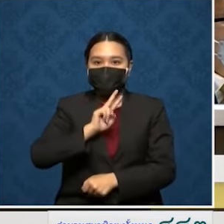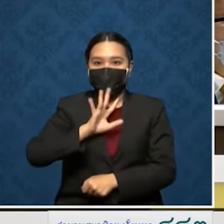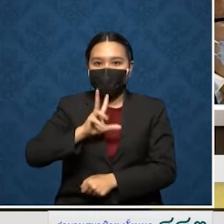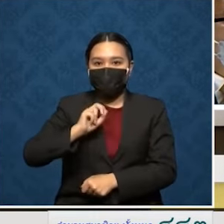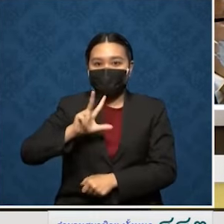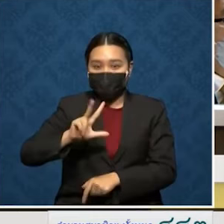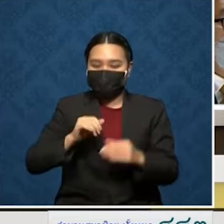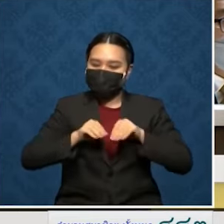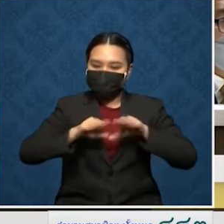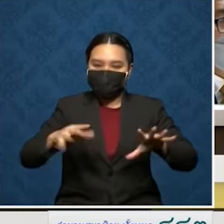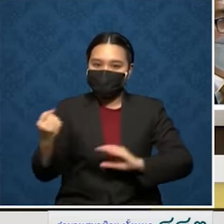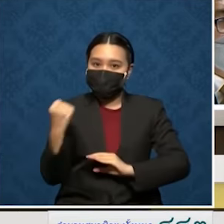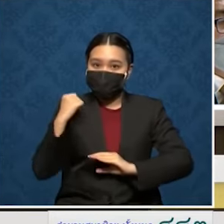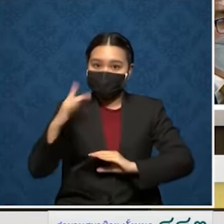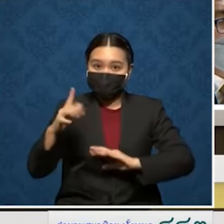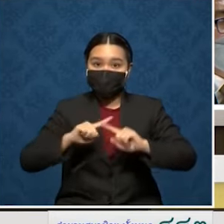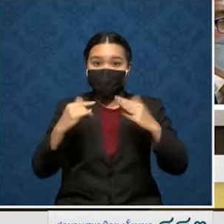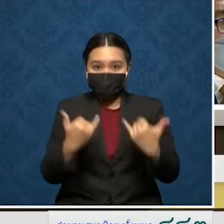แรงแต่ในปี